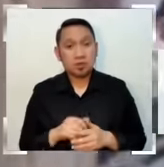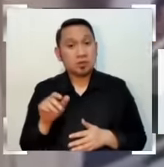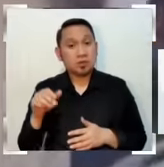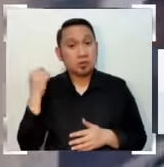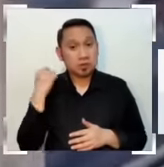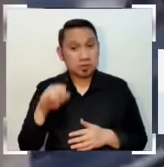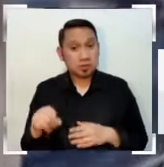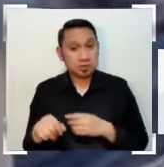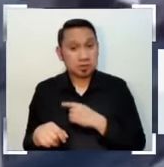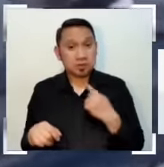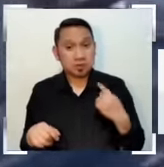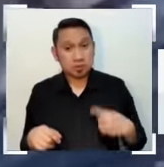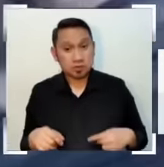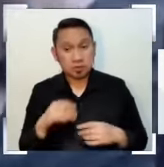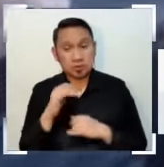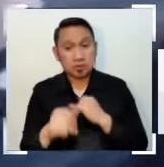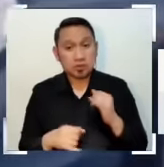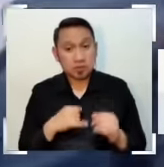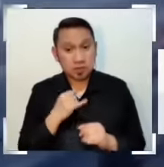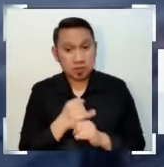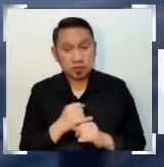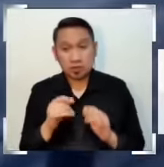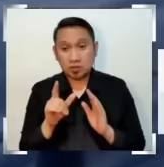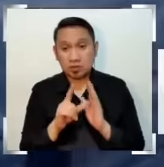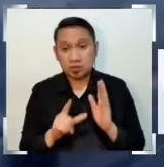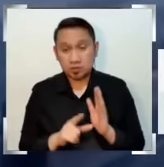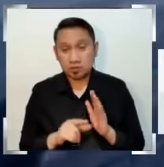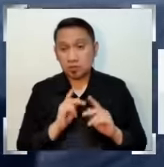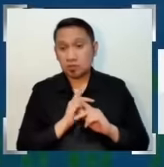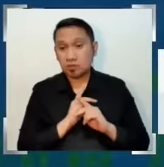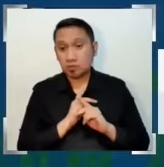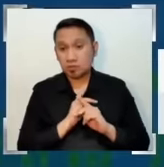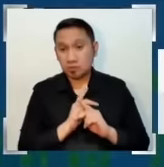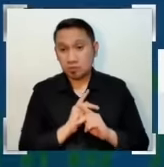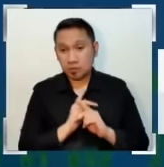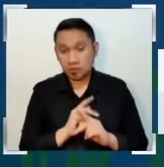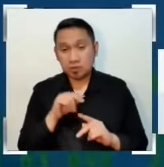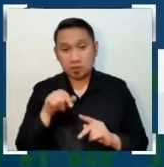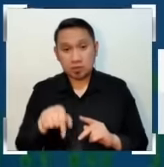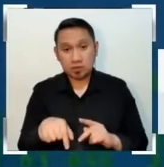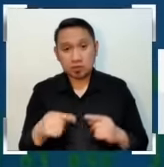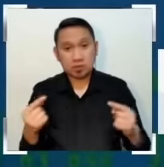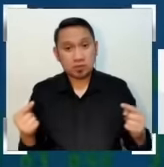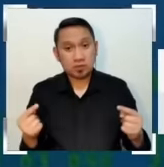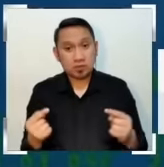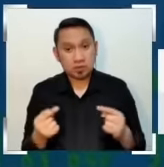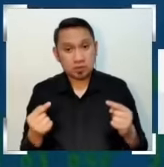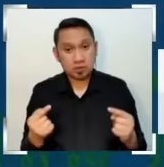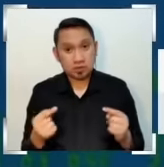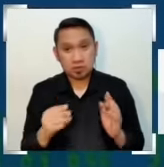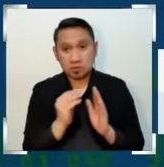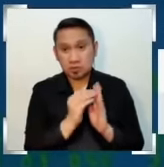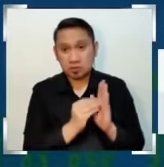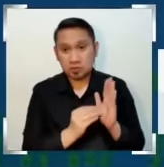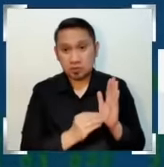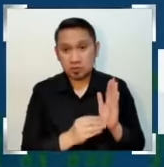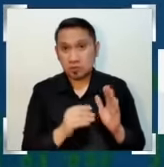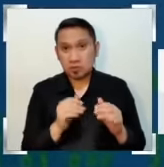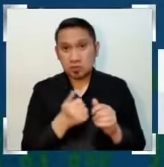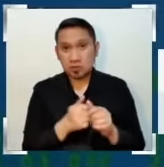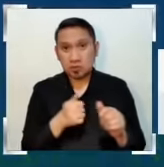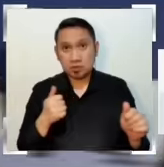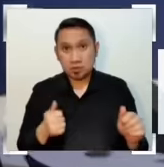on the International Regulations for Preventing Collisions at Sea o COLREG na inililista ng Pilipinas ang hindi pag-iwas sa banggaan